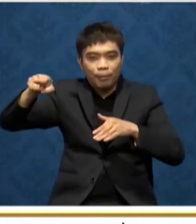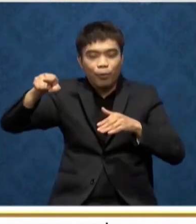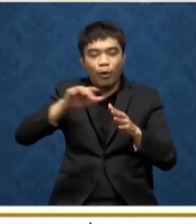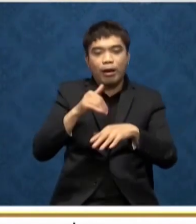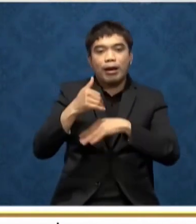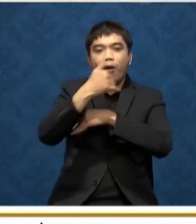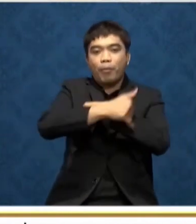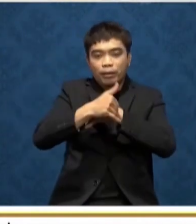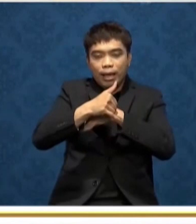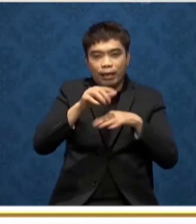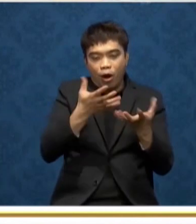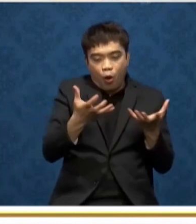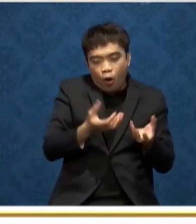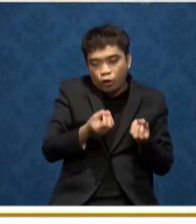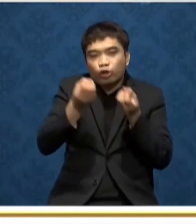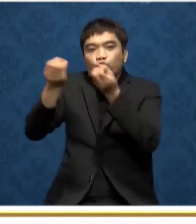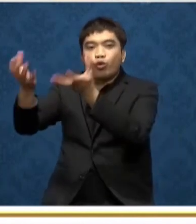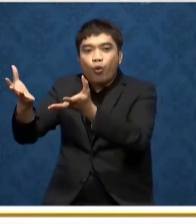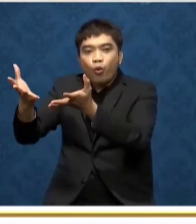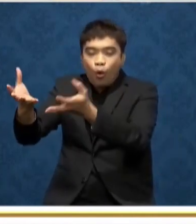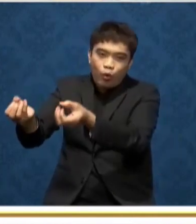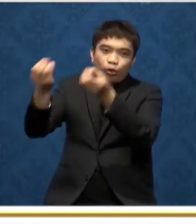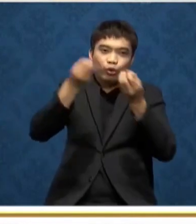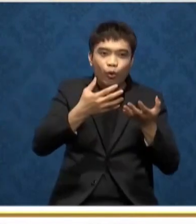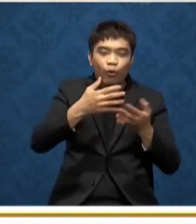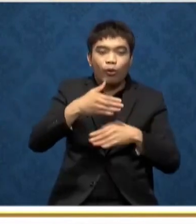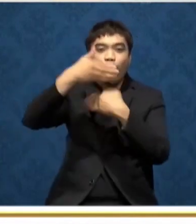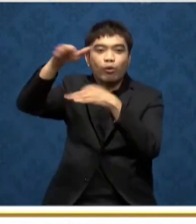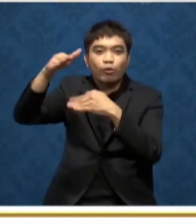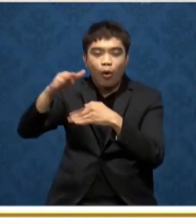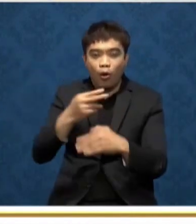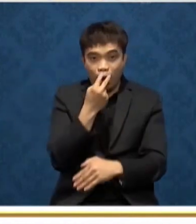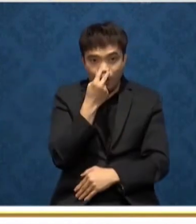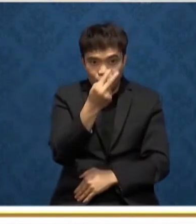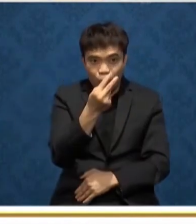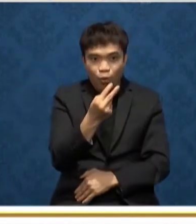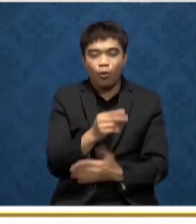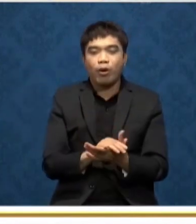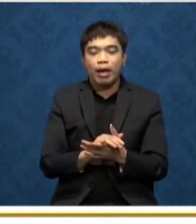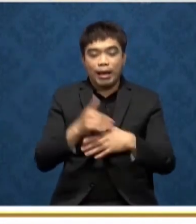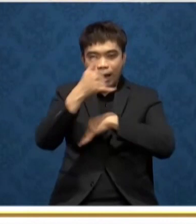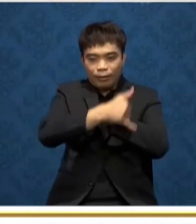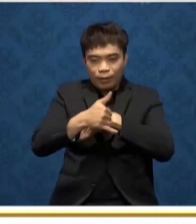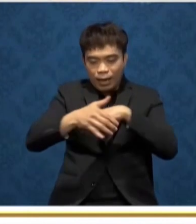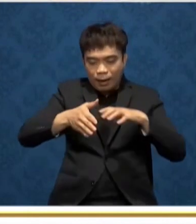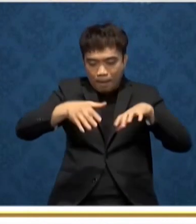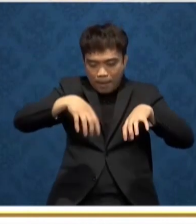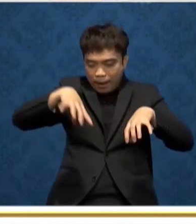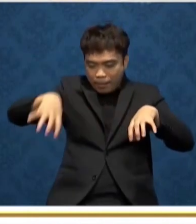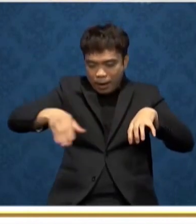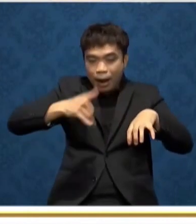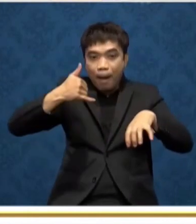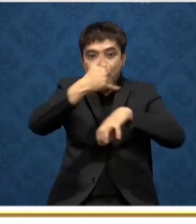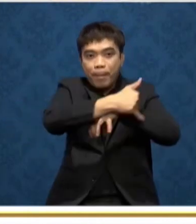ข้ามพมแนไทย beliefs ถใครตดตามปัหาการไทยลมคะผ่านแนจากทาบว่า